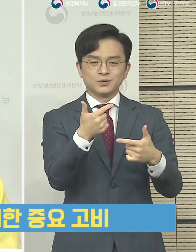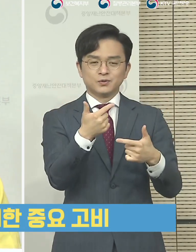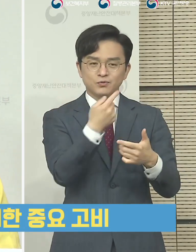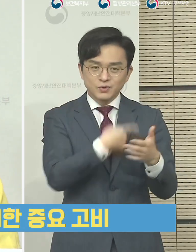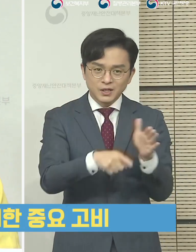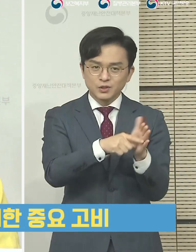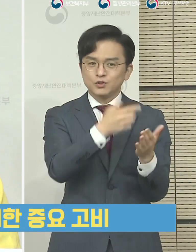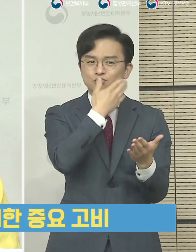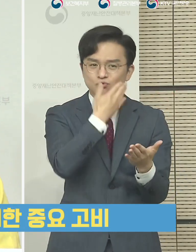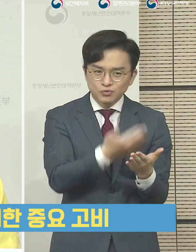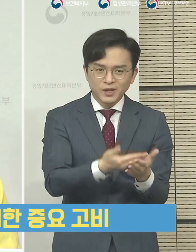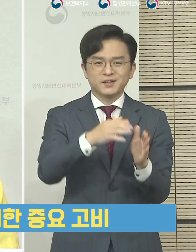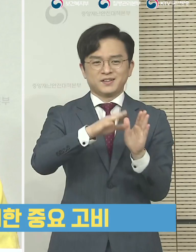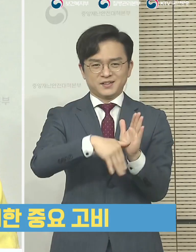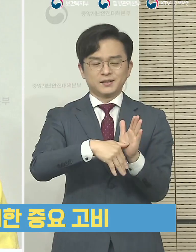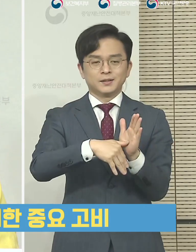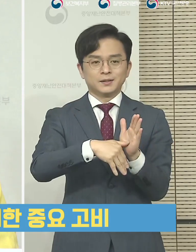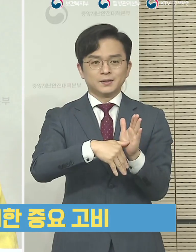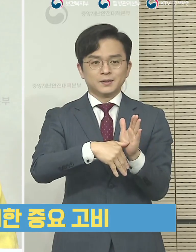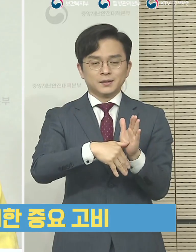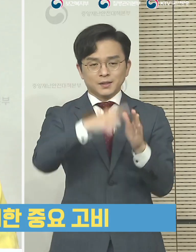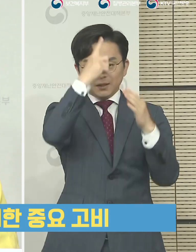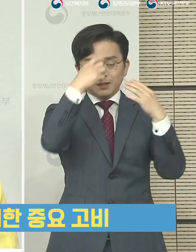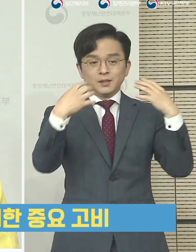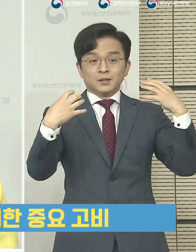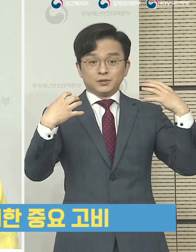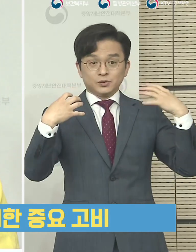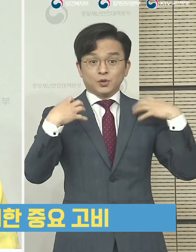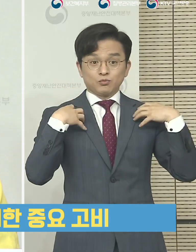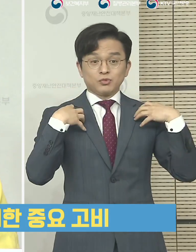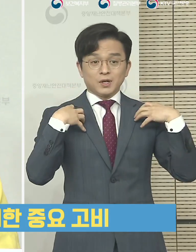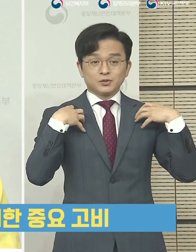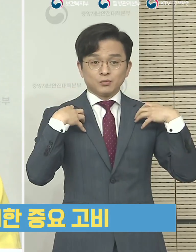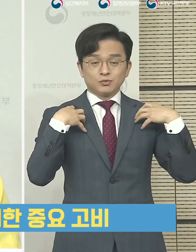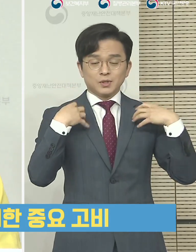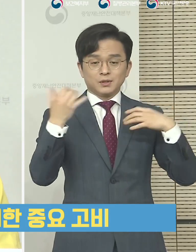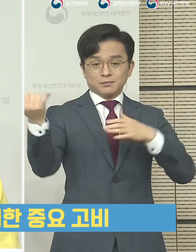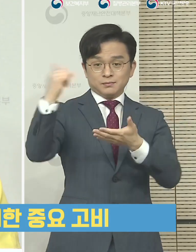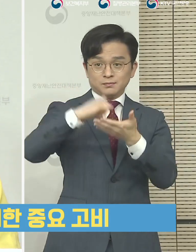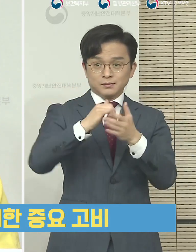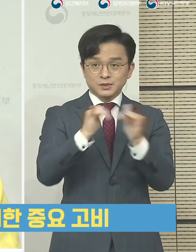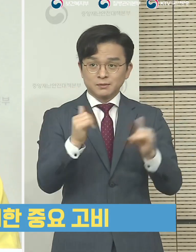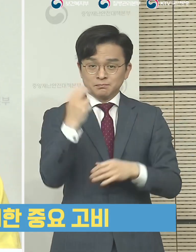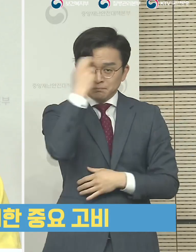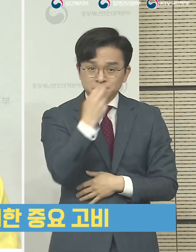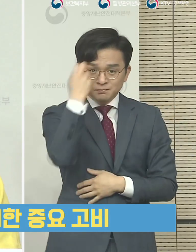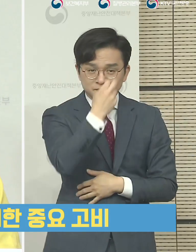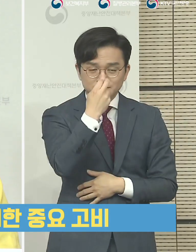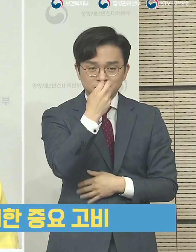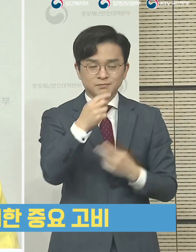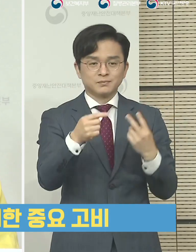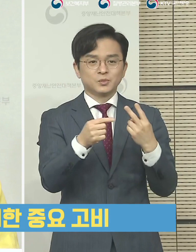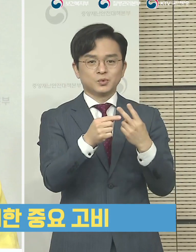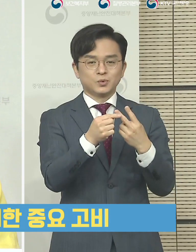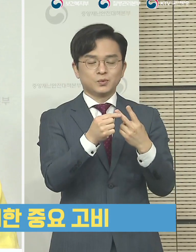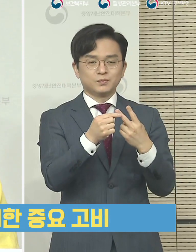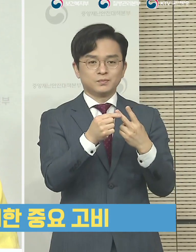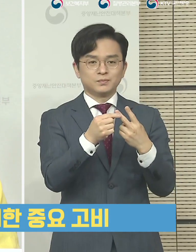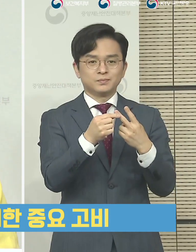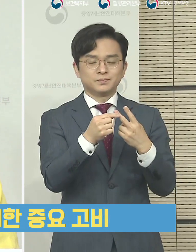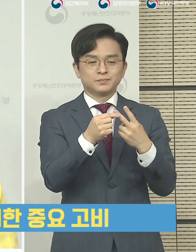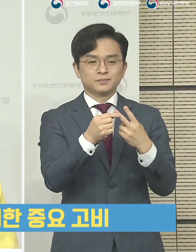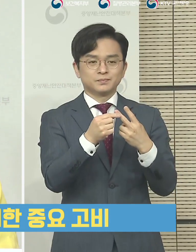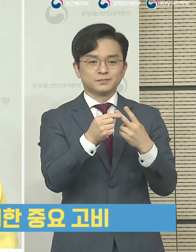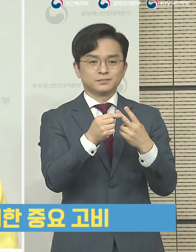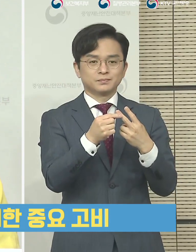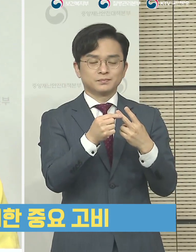중요한 고비입니다. 방역 당국이 통제하고 있는 입국 검역과 격리자 위에서 발생하고 있는 경로